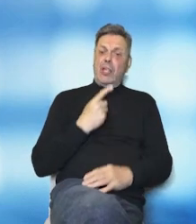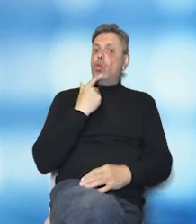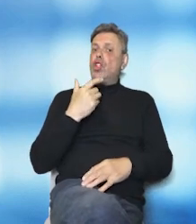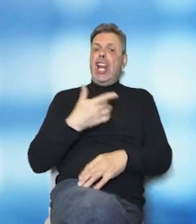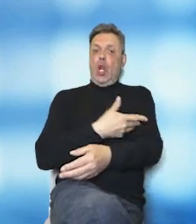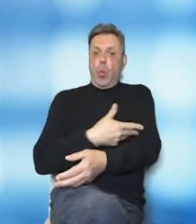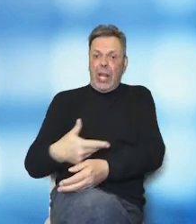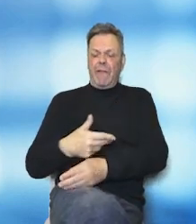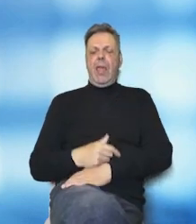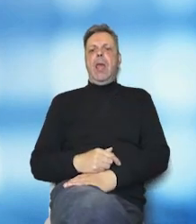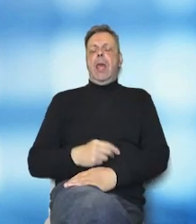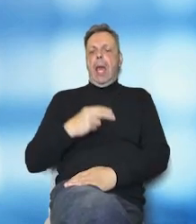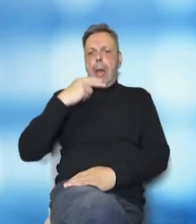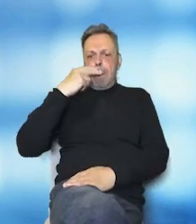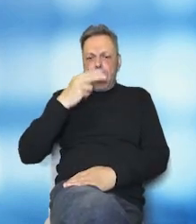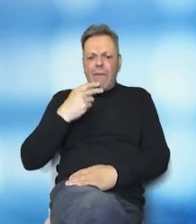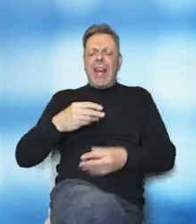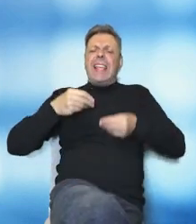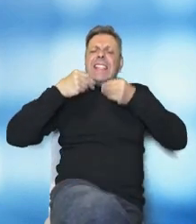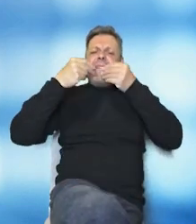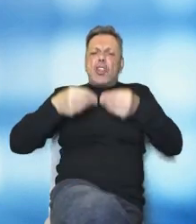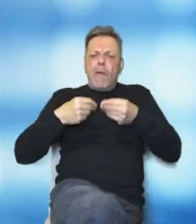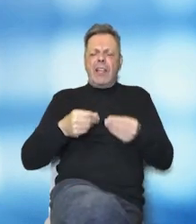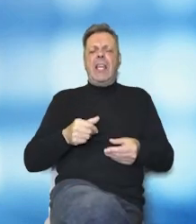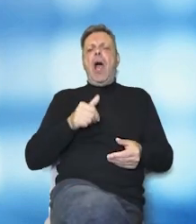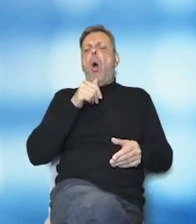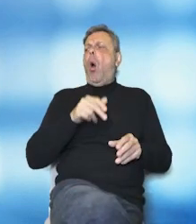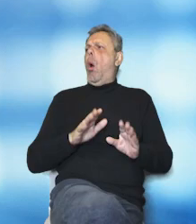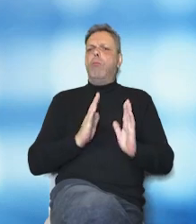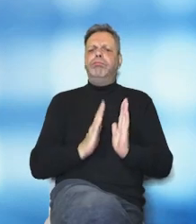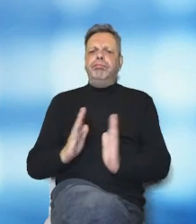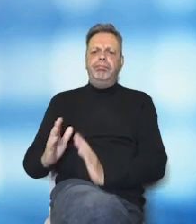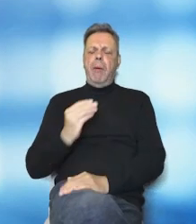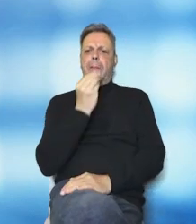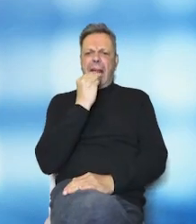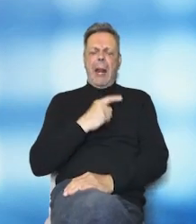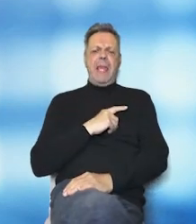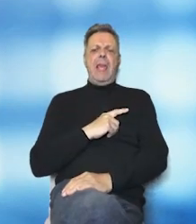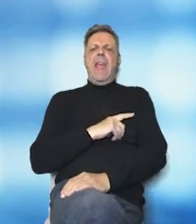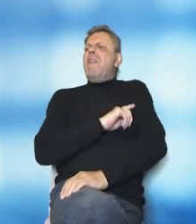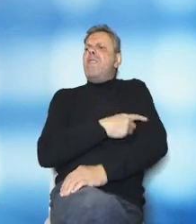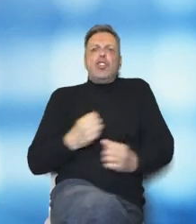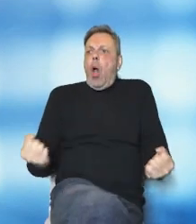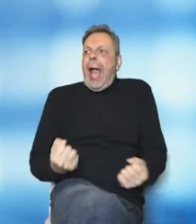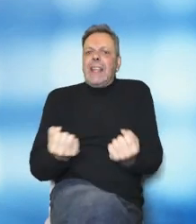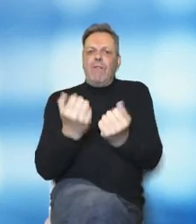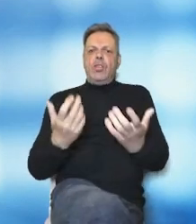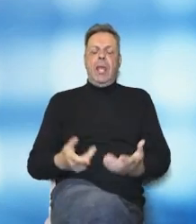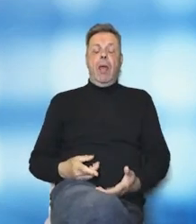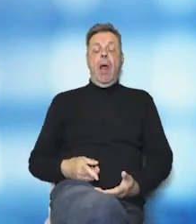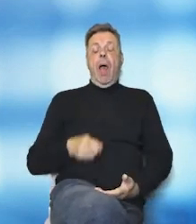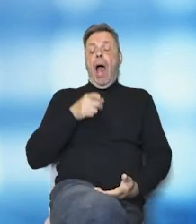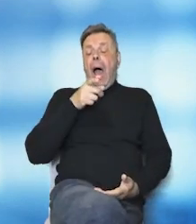krvi, provjeriti, savjetovati ga o pravilnoj prehrani, fizičkoj aktivnosti. A ona umjesto sve to